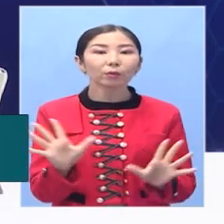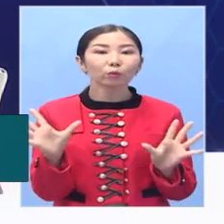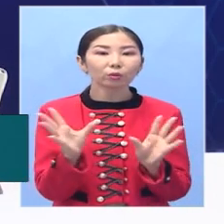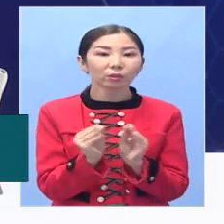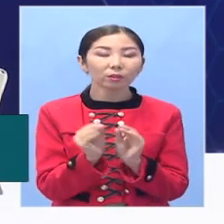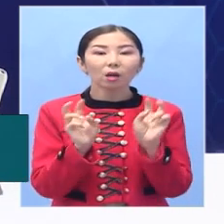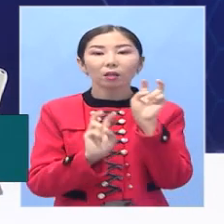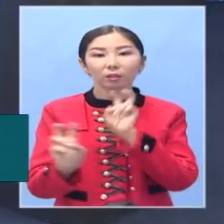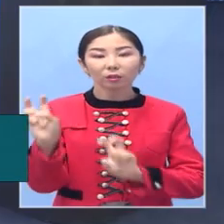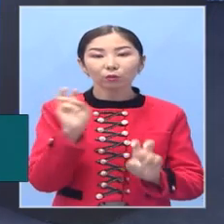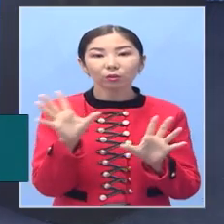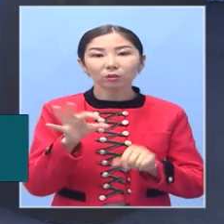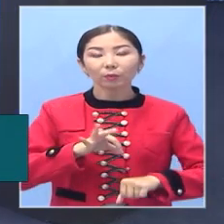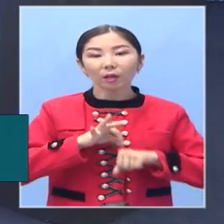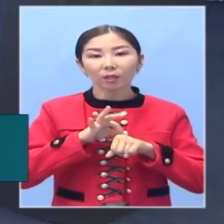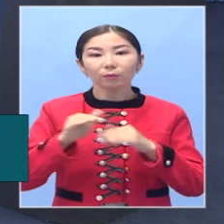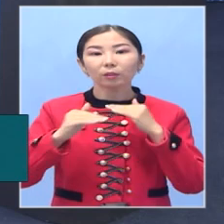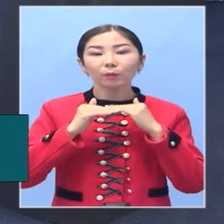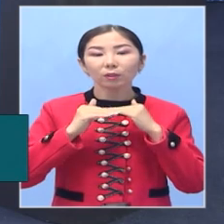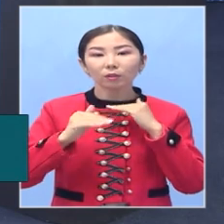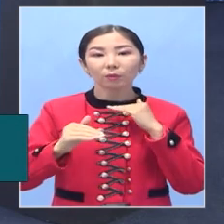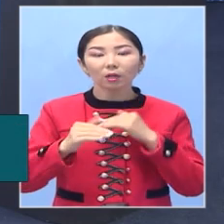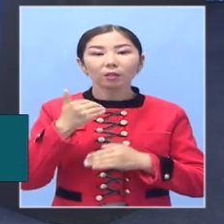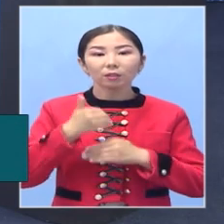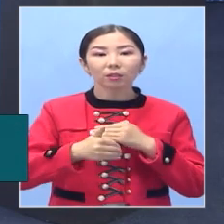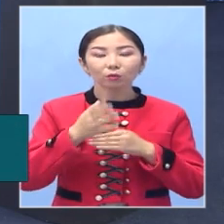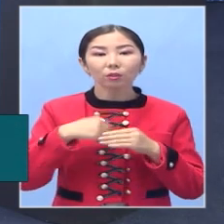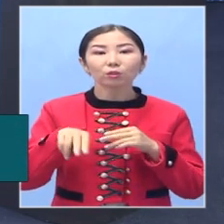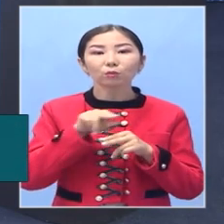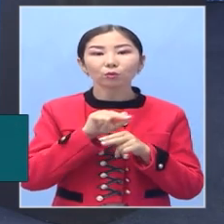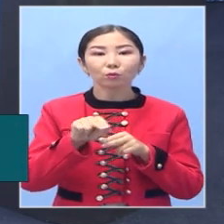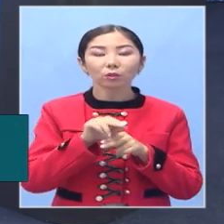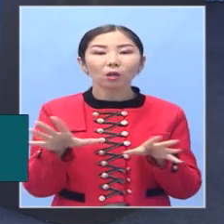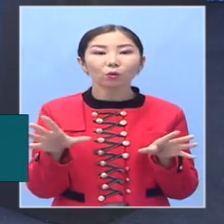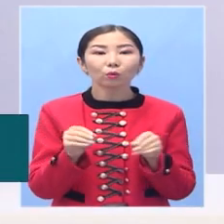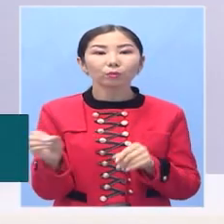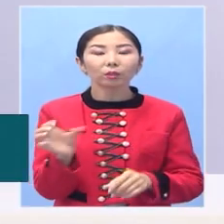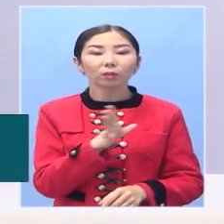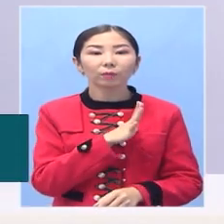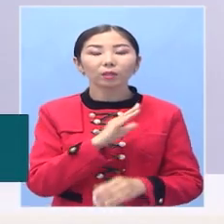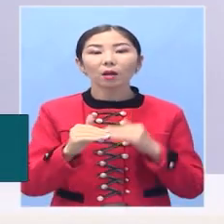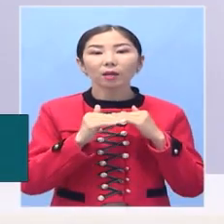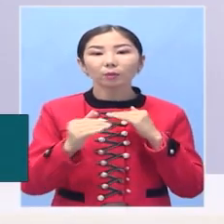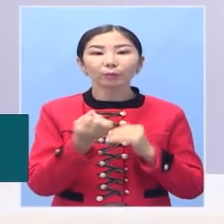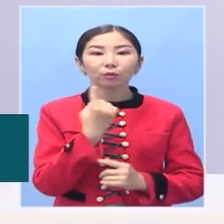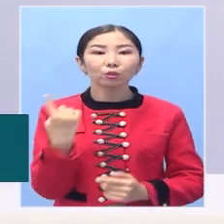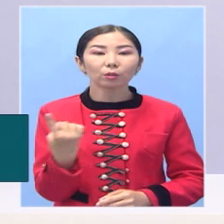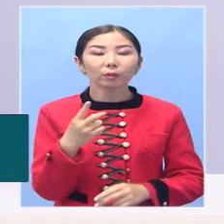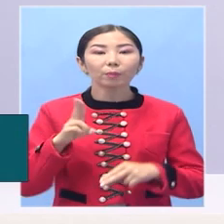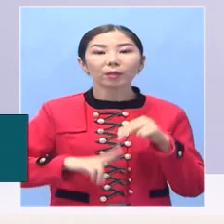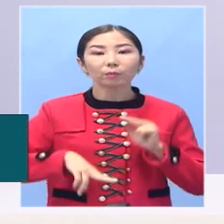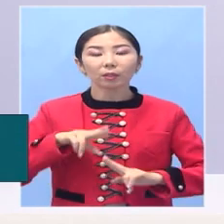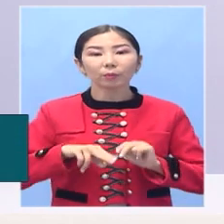өткізеді. Асфальт түсетін болса, жаңағы средний орташа жөндеу болатын болса, оның деген асфальттың бірінші салмастан бұрын асфальтын